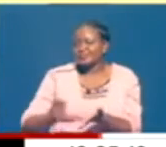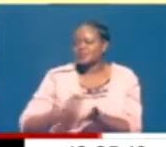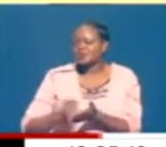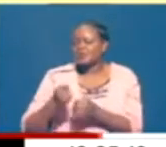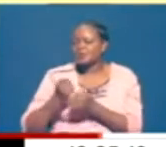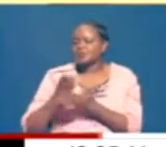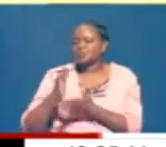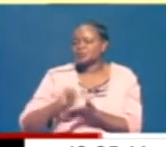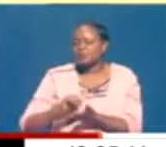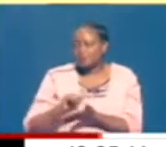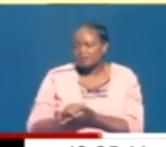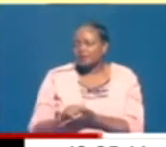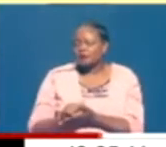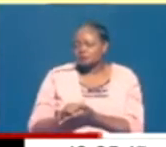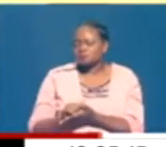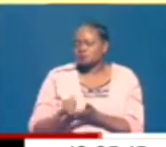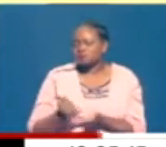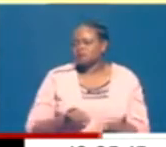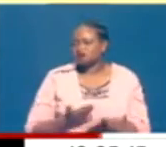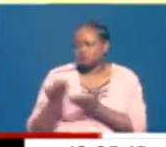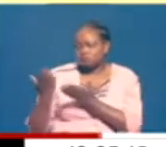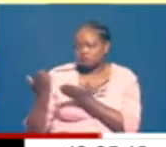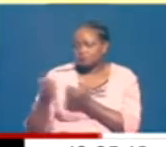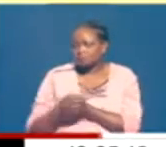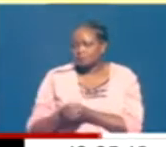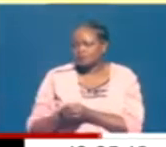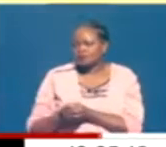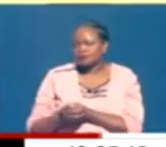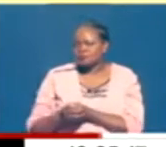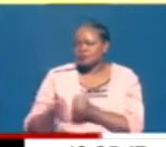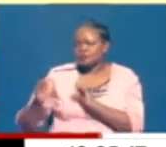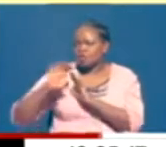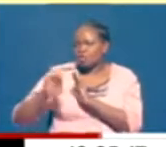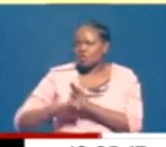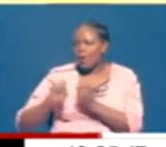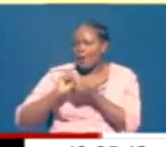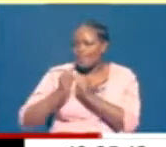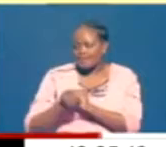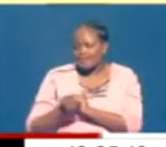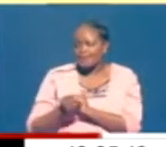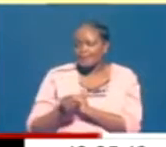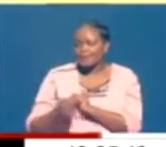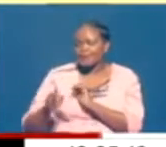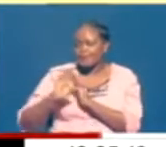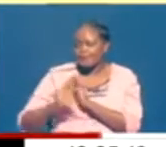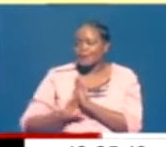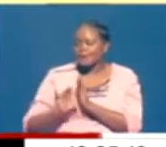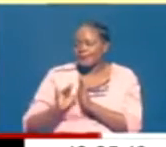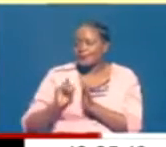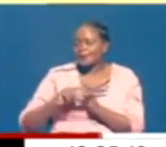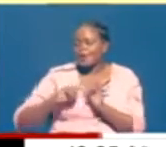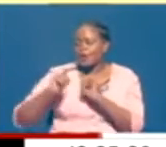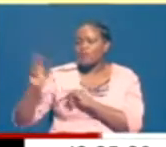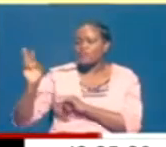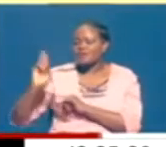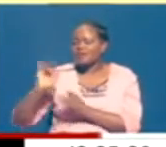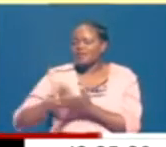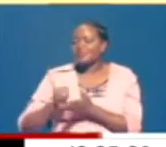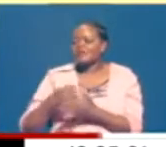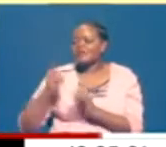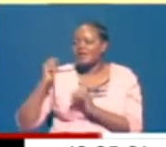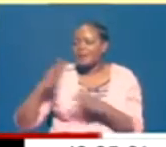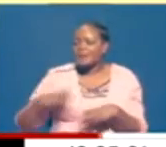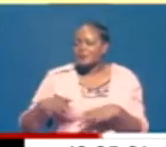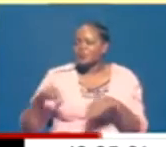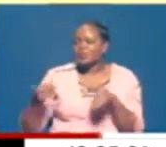kama ama kupeleka mbele ile constitutional amendment bill ndio iende kwa referendum ambayo kila Mkenya alikuwa